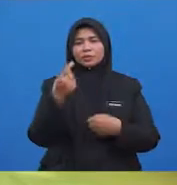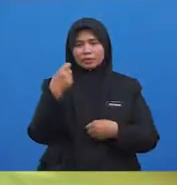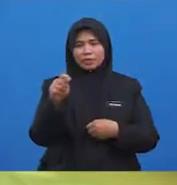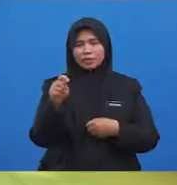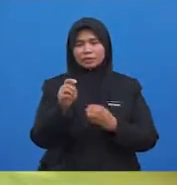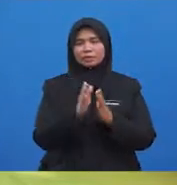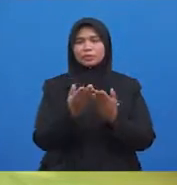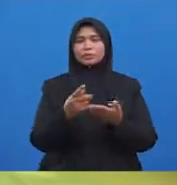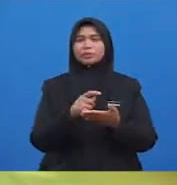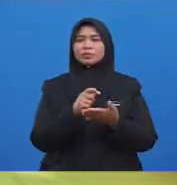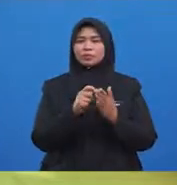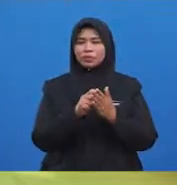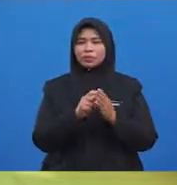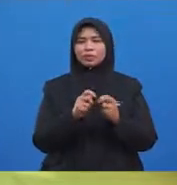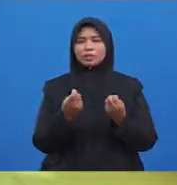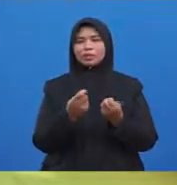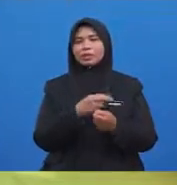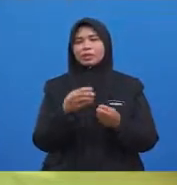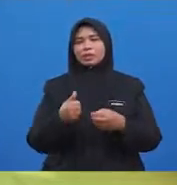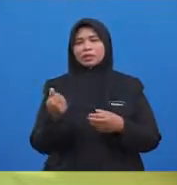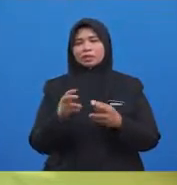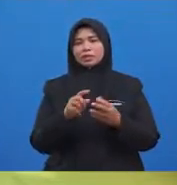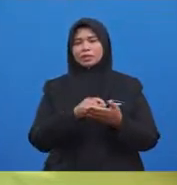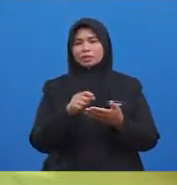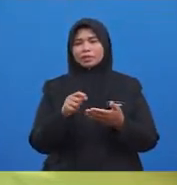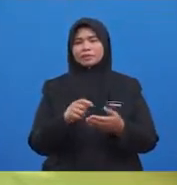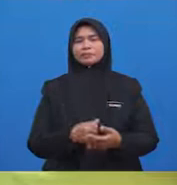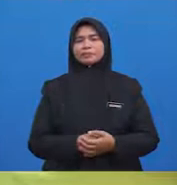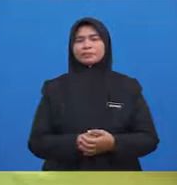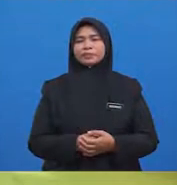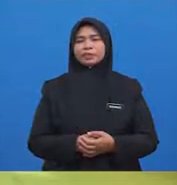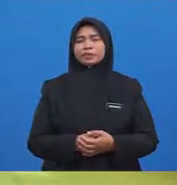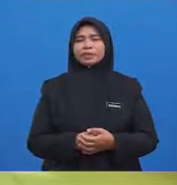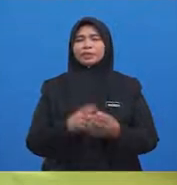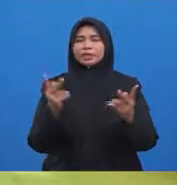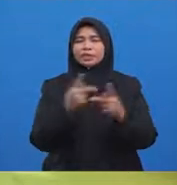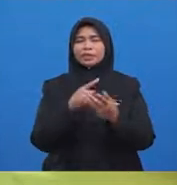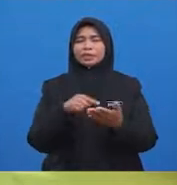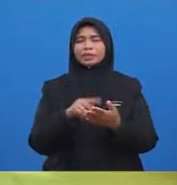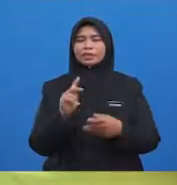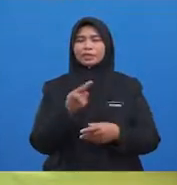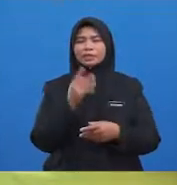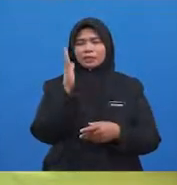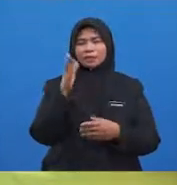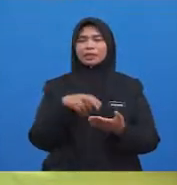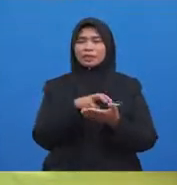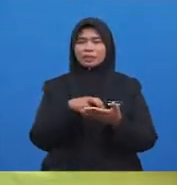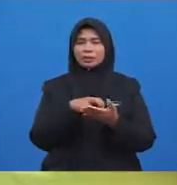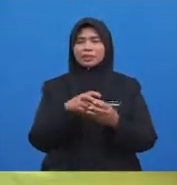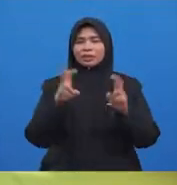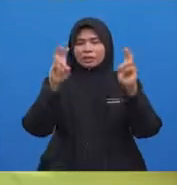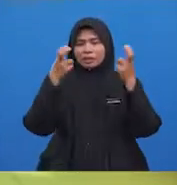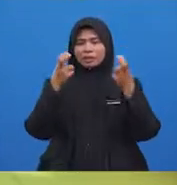dan alat tulis masing-masing kali ini kita akan menaruh ke themata akhir daripada